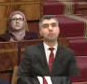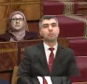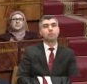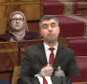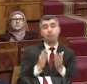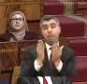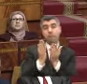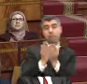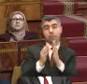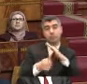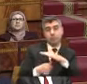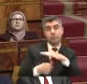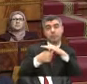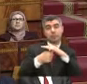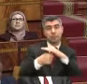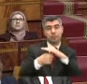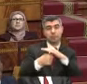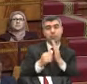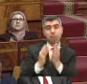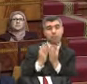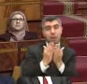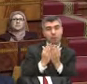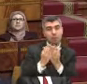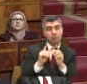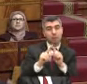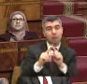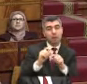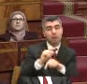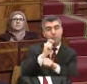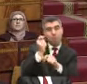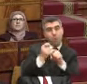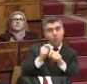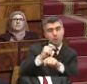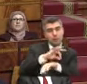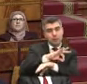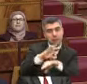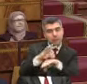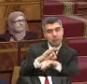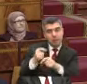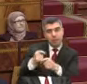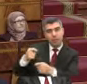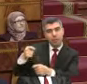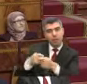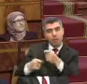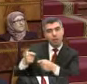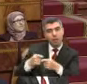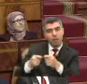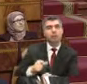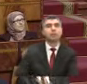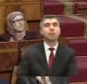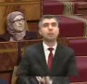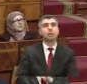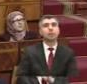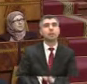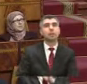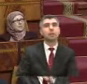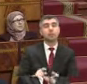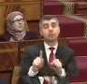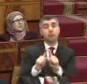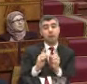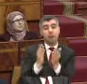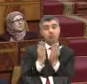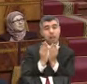والمعاهد العليا كالمدرسة الوطنية للعلوم التطبيقية، والمدرسة الوطنية للتجارة والتسيير، والمدرسة العليا